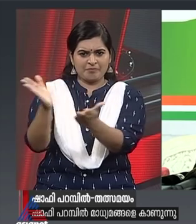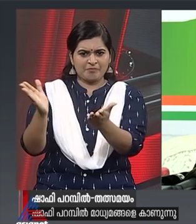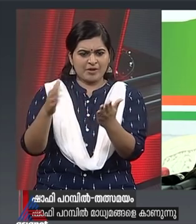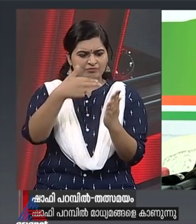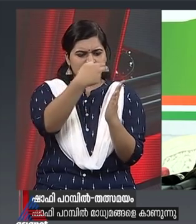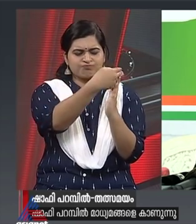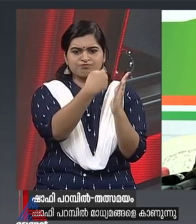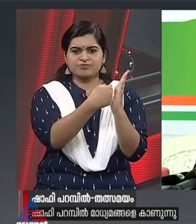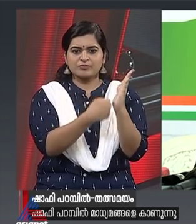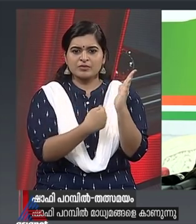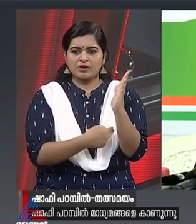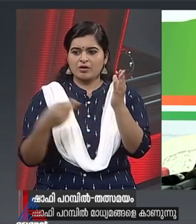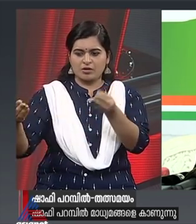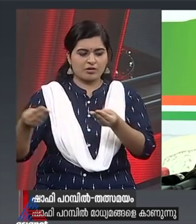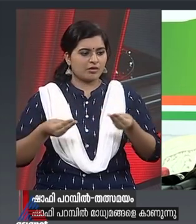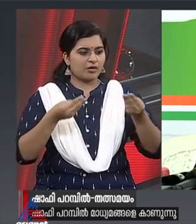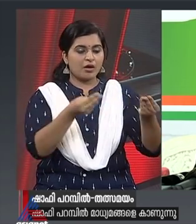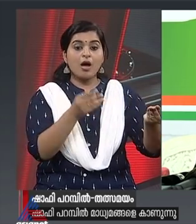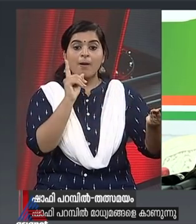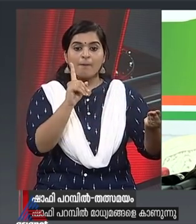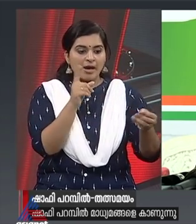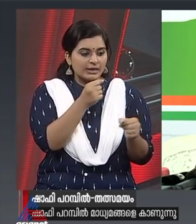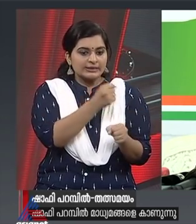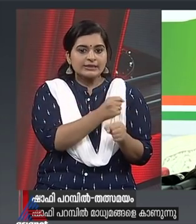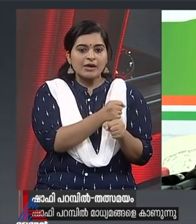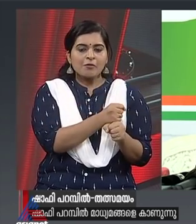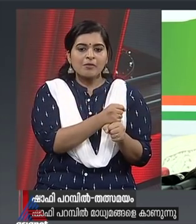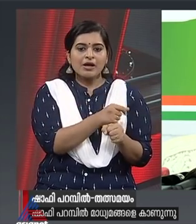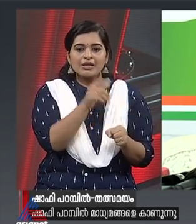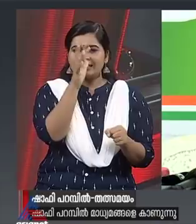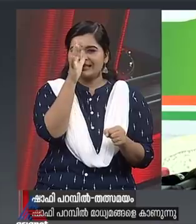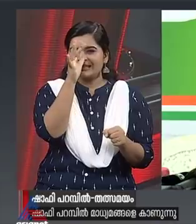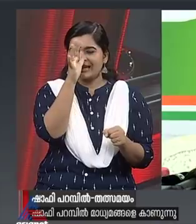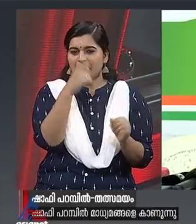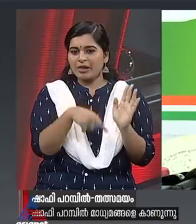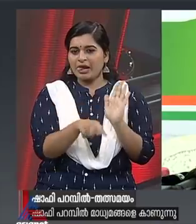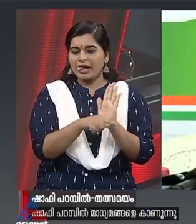ചരിത്രത്തിലാദ്യമായിട്ടാണ് ഒരു ഗവൺമെന്റ് കള്ളത്തരം മഷിയിൽ ചാലിച്ച് ഉത്തരവായിട്ട് പുറത്തിറക്കുന്നത് എന്ന അവരുടെ വാദം.